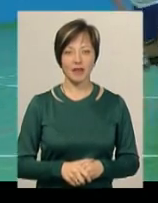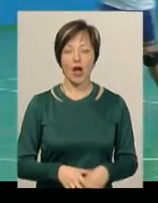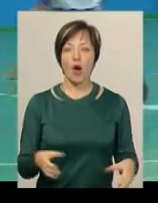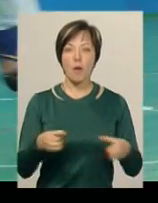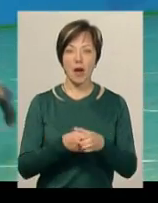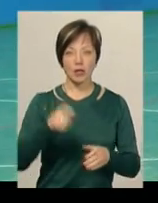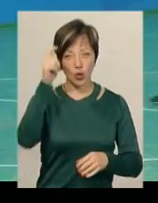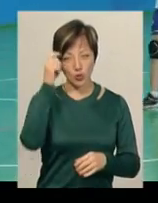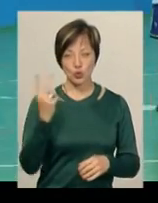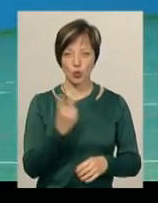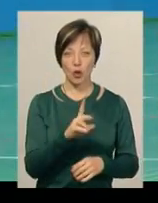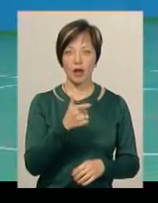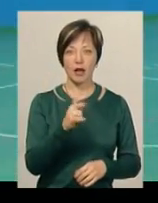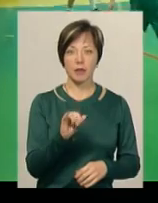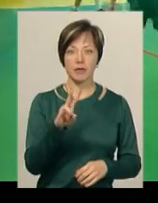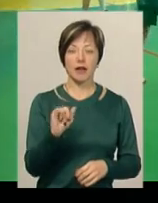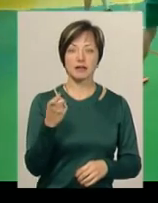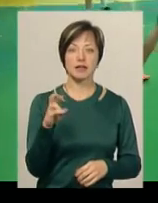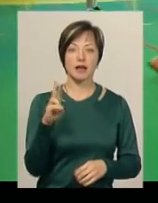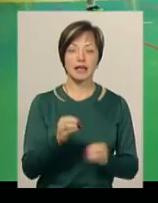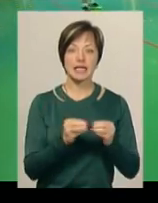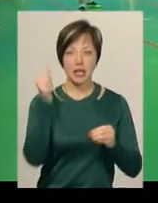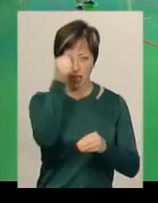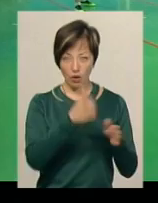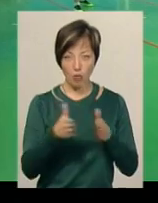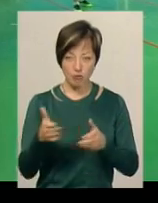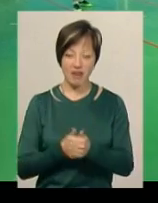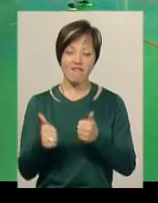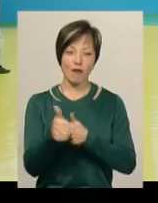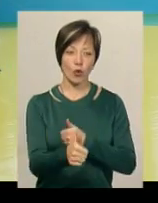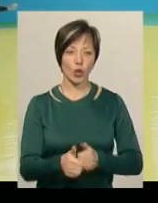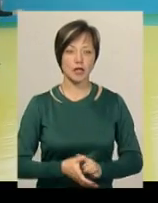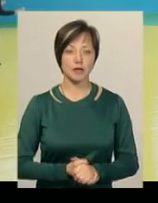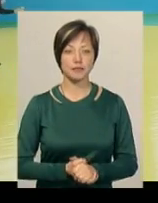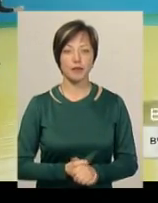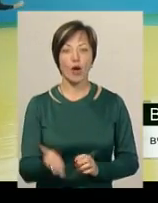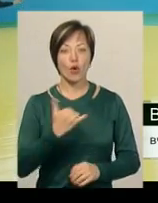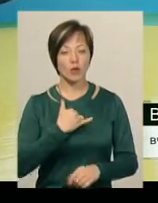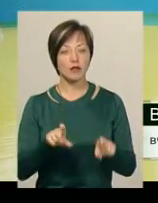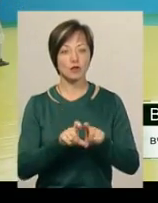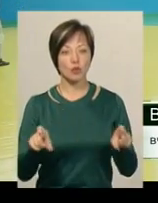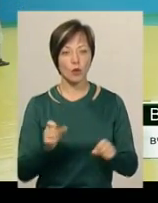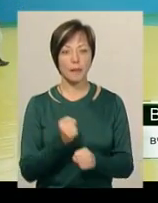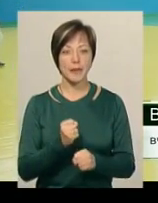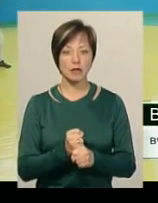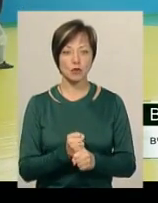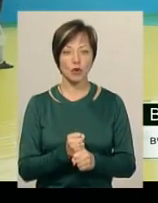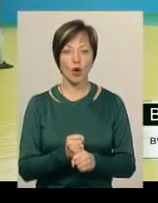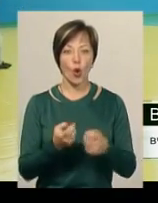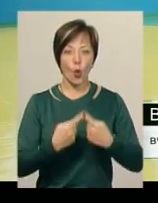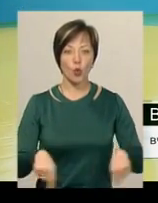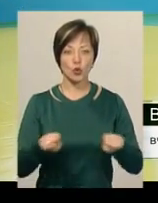Команда юнаків другої гімназії 10-й рік поспіль у фаворитах, каже тренер команди. У нас в школі працює